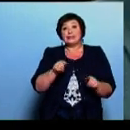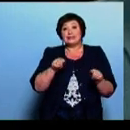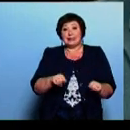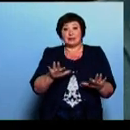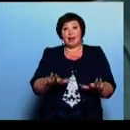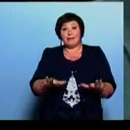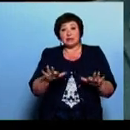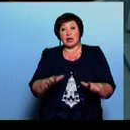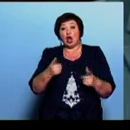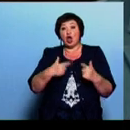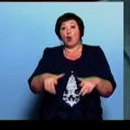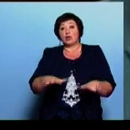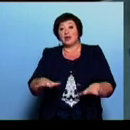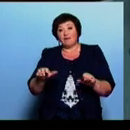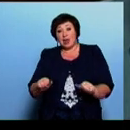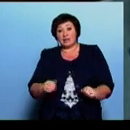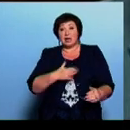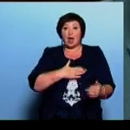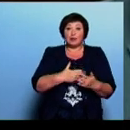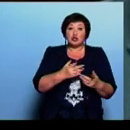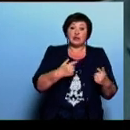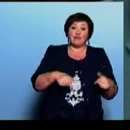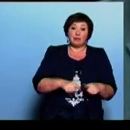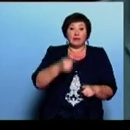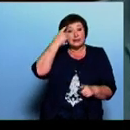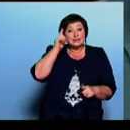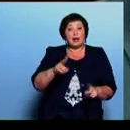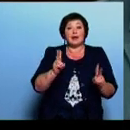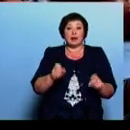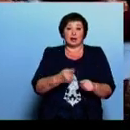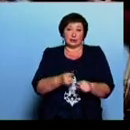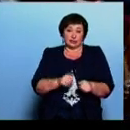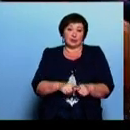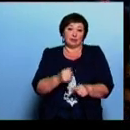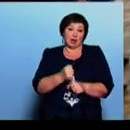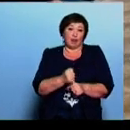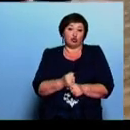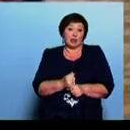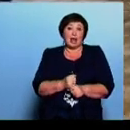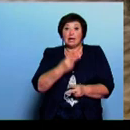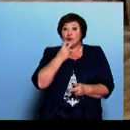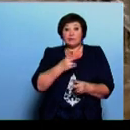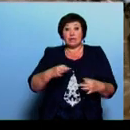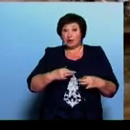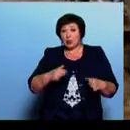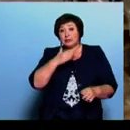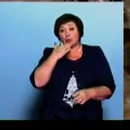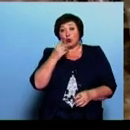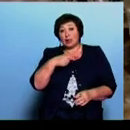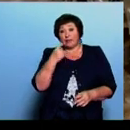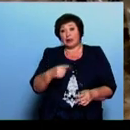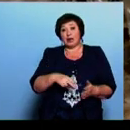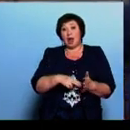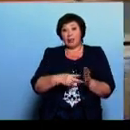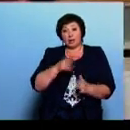местах и органы власти, и общественные формирования знали, как с этим работать. Сегодня, несмотря на праздник, много говорили и о планах на